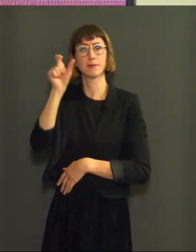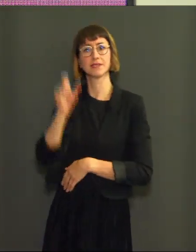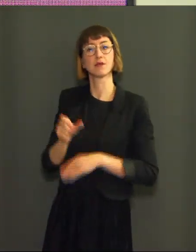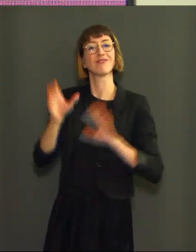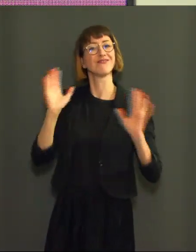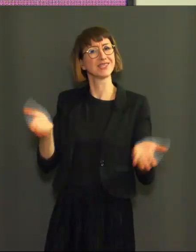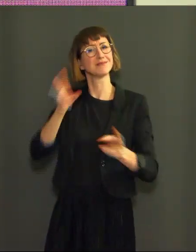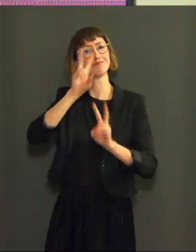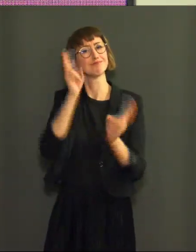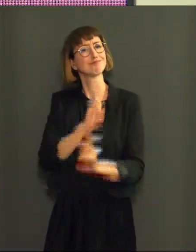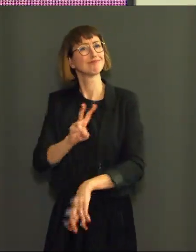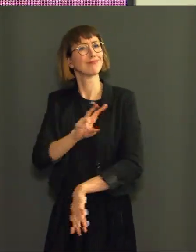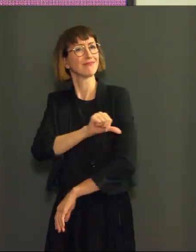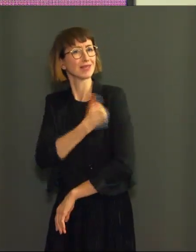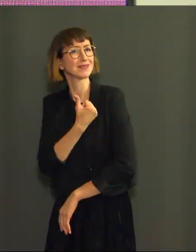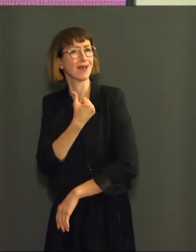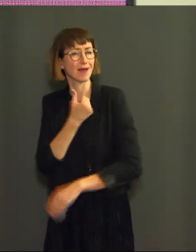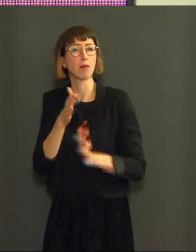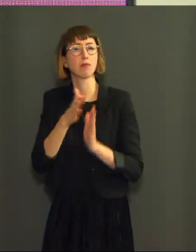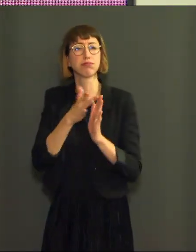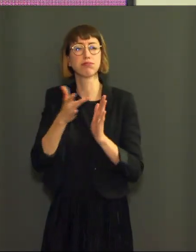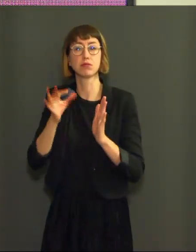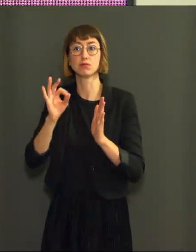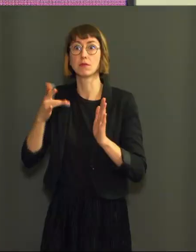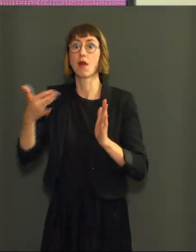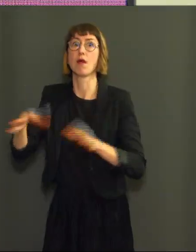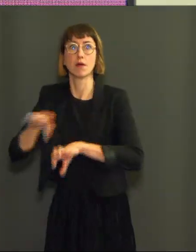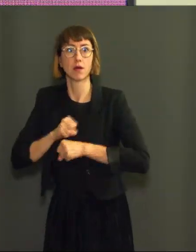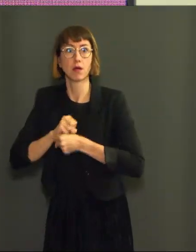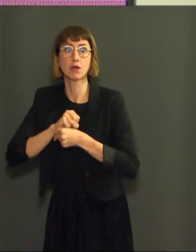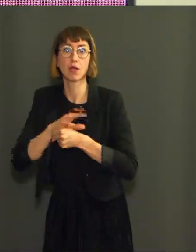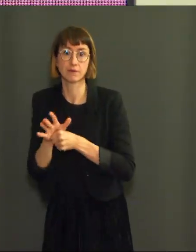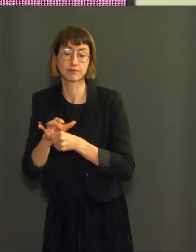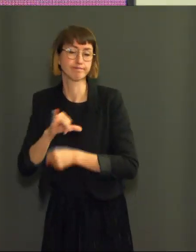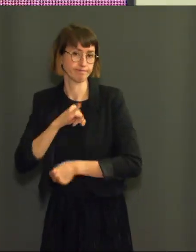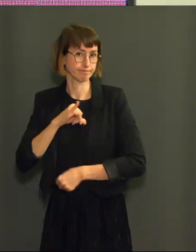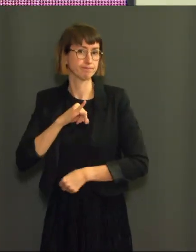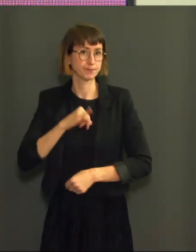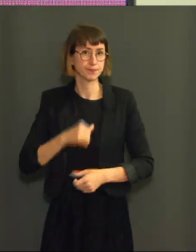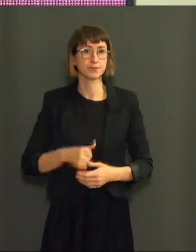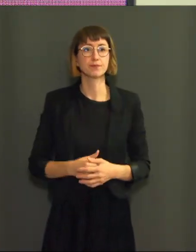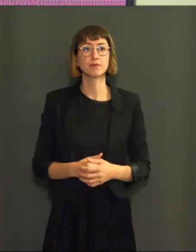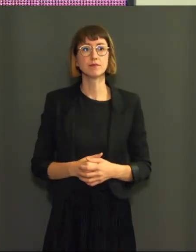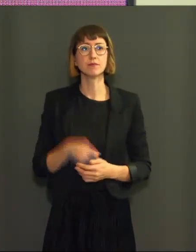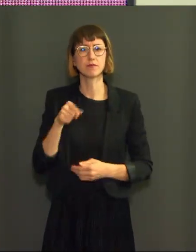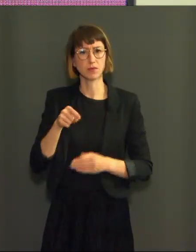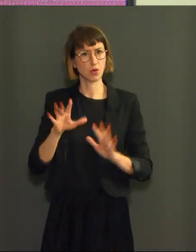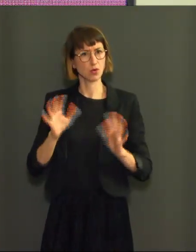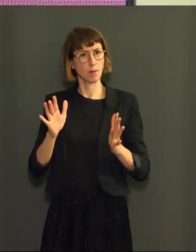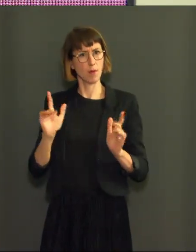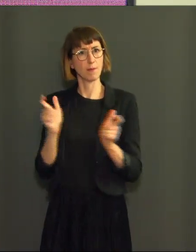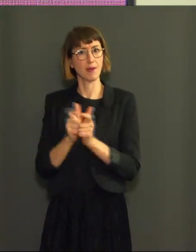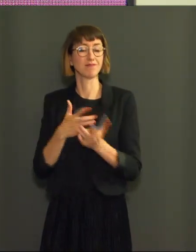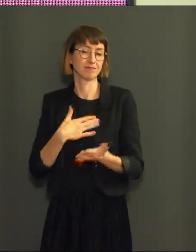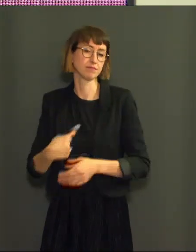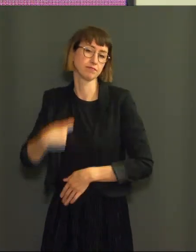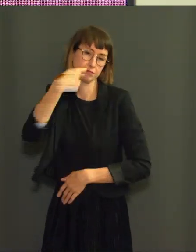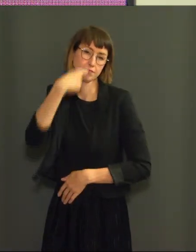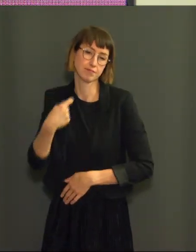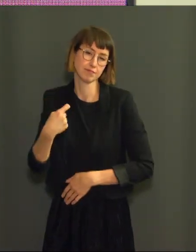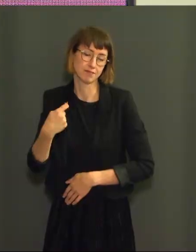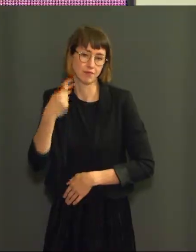post-vaccination. Dans ce cadre, on définit l'infection par le fait qu'on a un test qui est positif au niveau de la